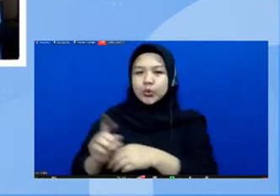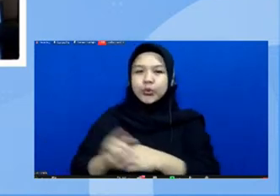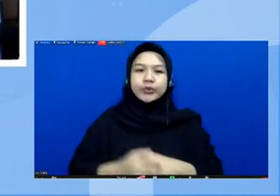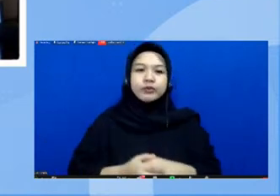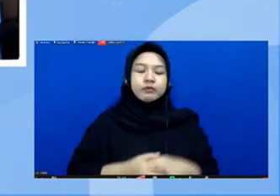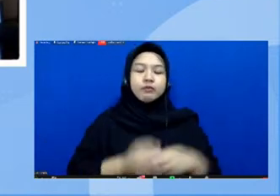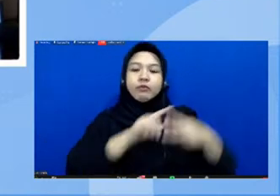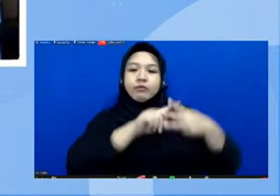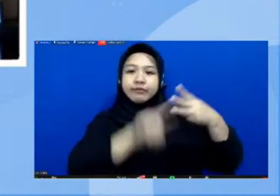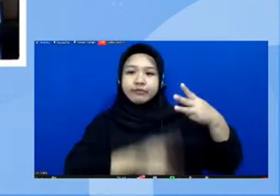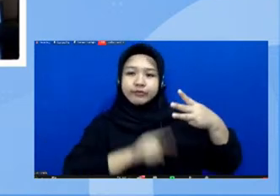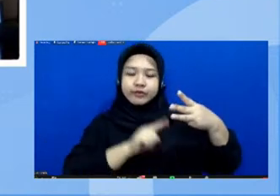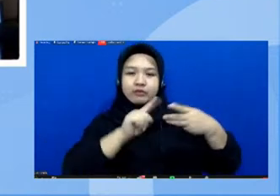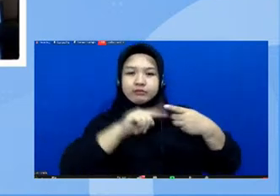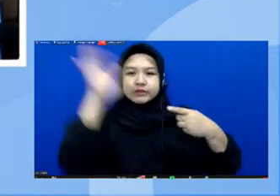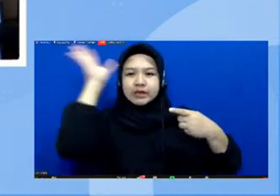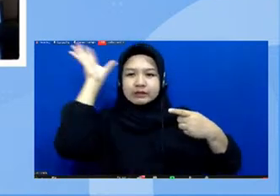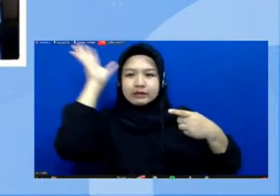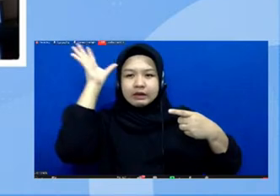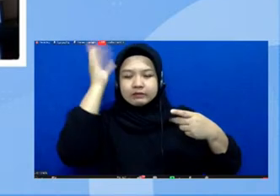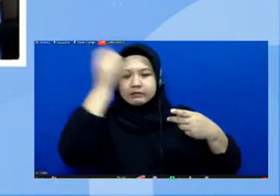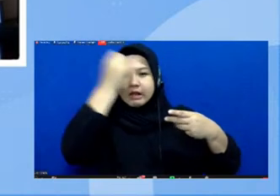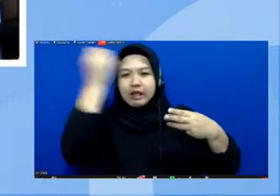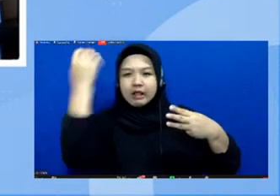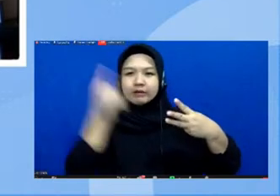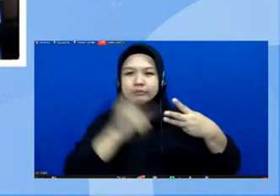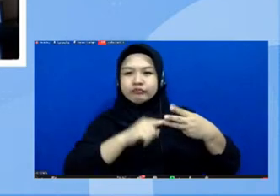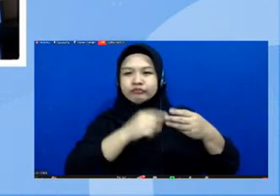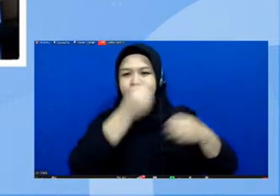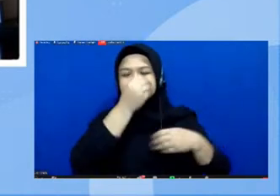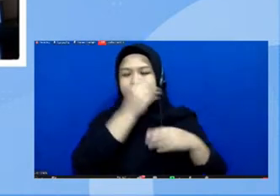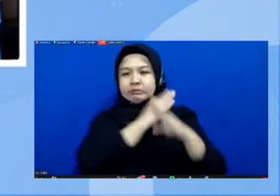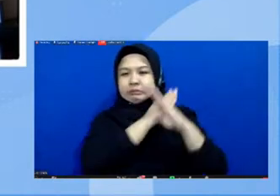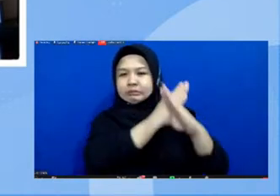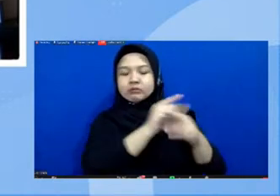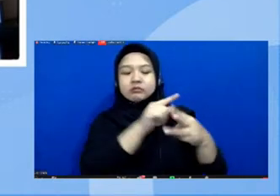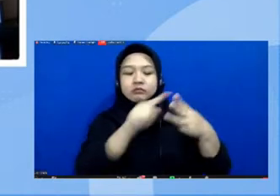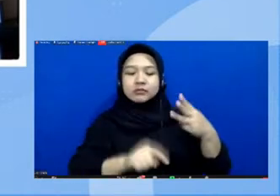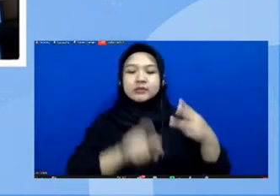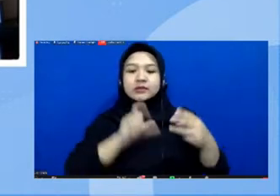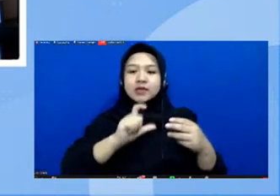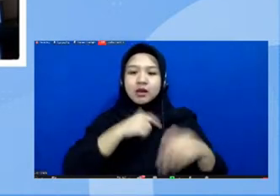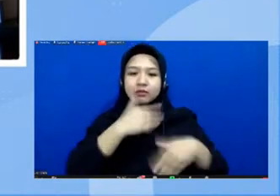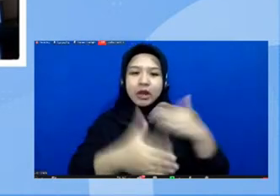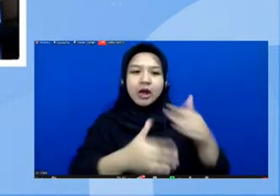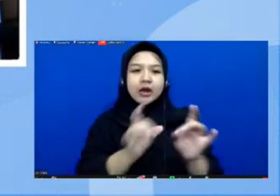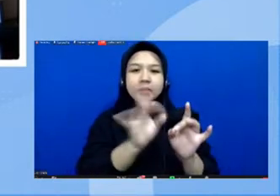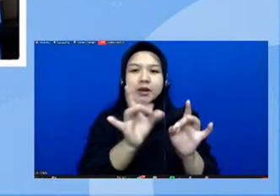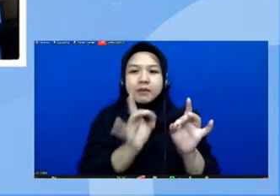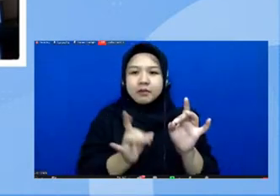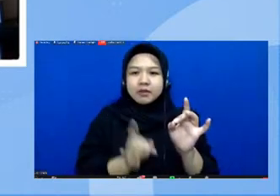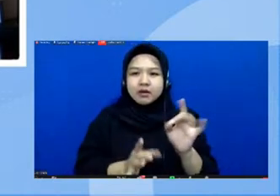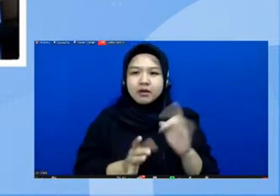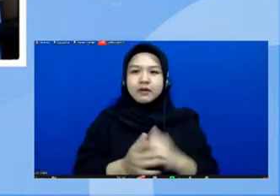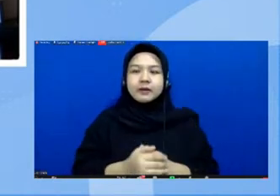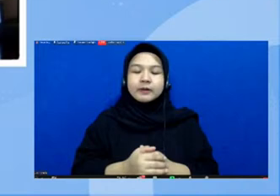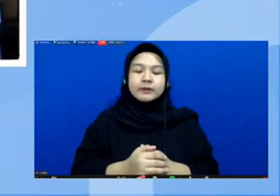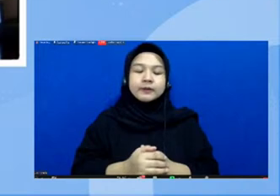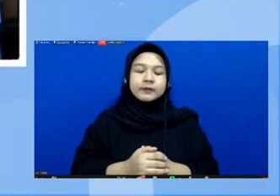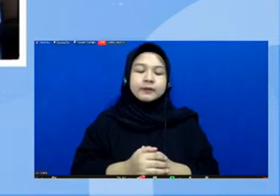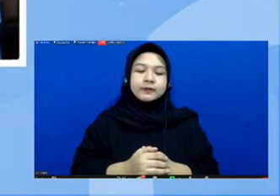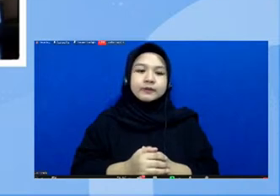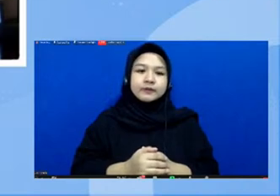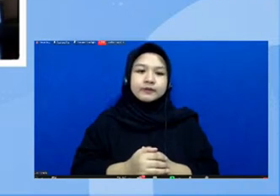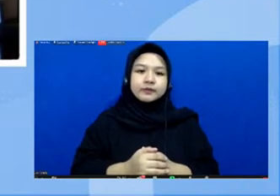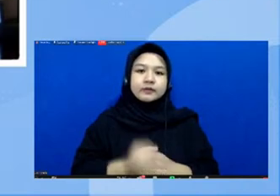ini, misunderstanding, lalai, ignorant, ini memang perlu penanganan yang berbeda-beda gitu. Jadi kalau dan memang tentunya ini